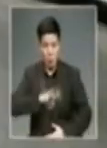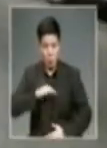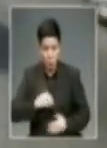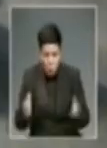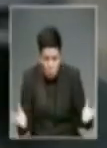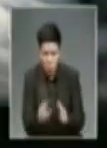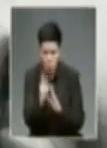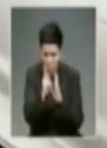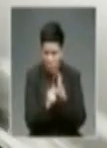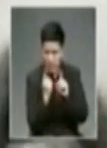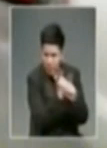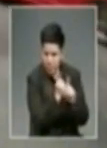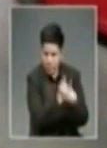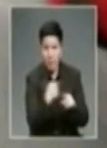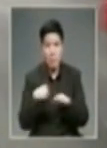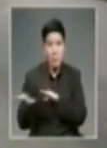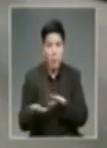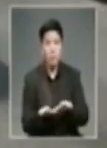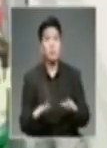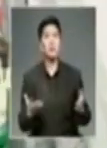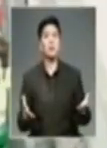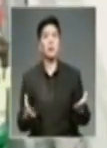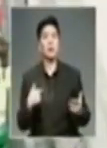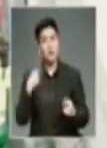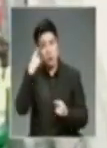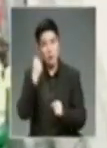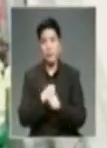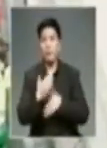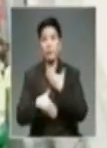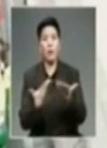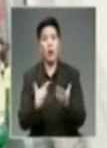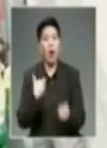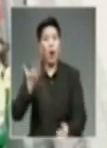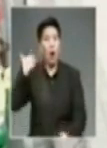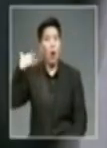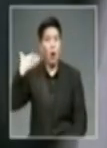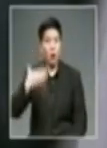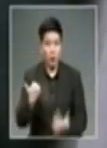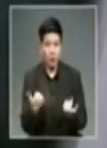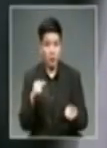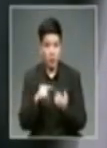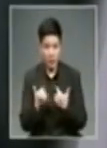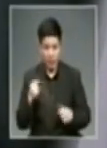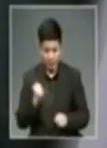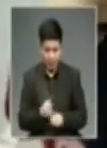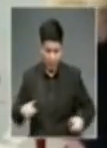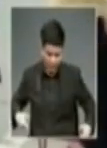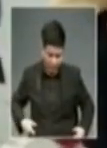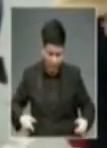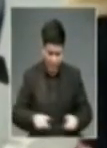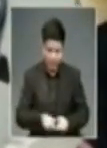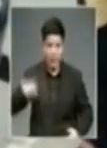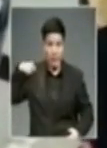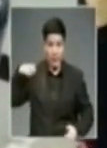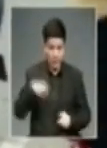ริมให้ประชาชนมีความพร้อมอย่างต่อเนื่องคือไม่ได้ขับเคลื่อนนะครับมาตั้งแต่อดีตเช่นในเรื่องของการรัดเข็มขัดนิรภัยการ